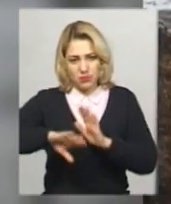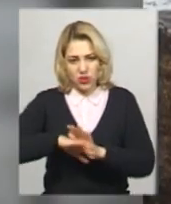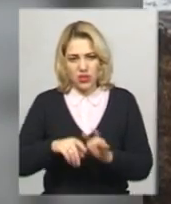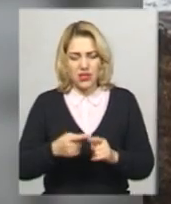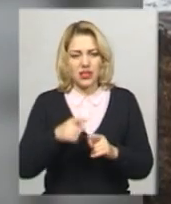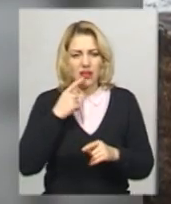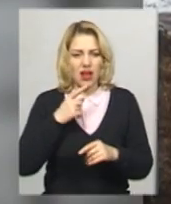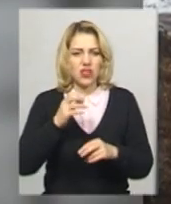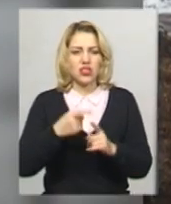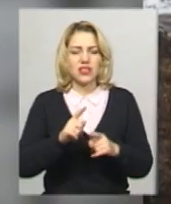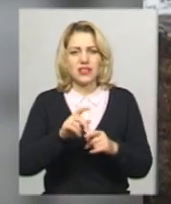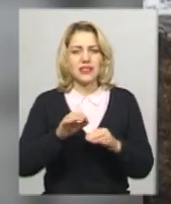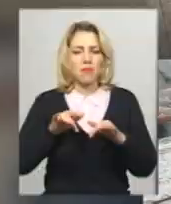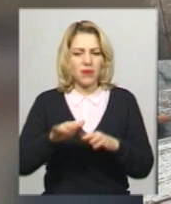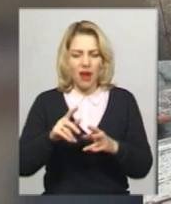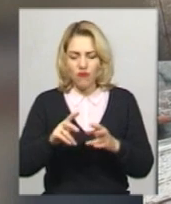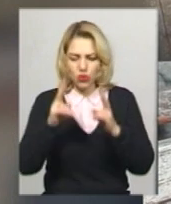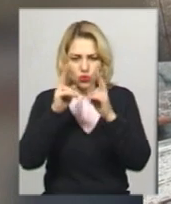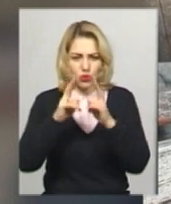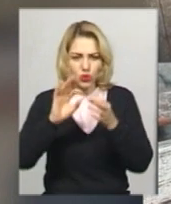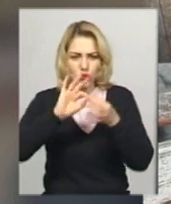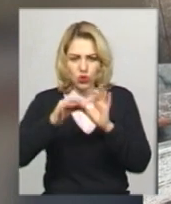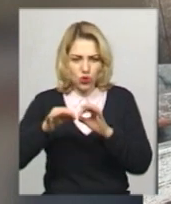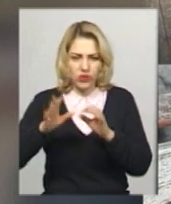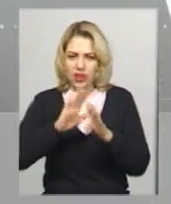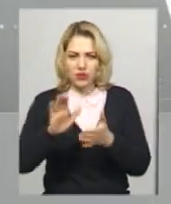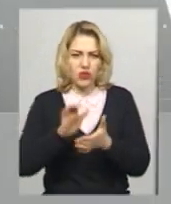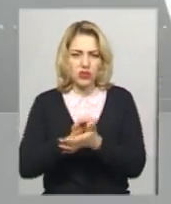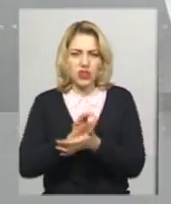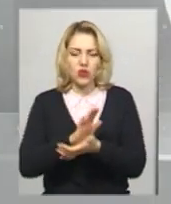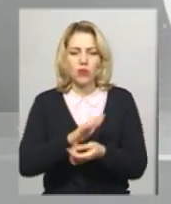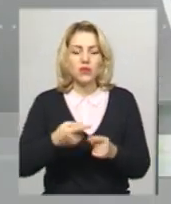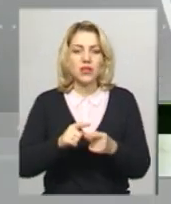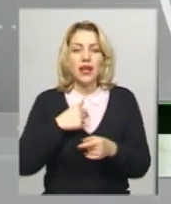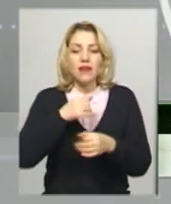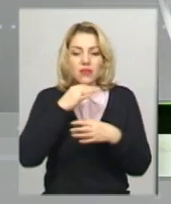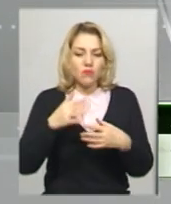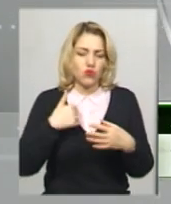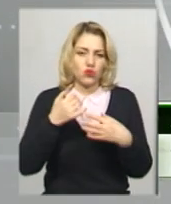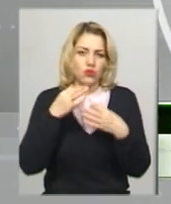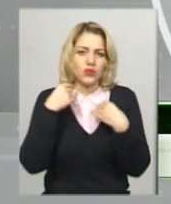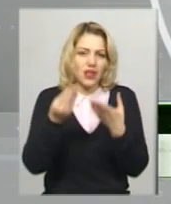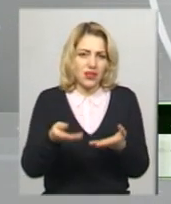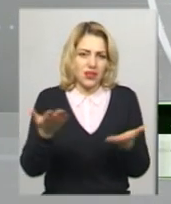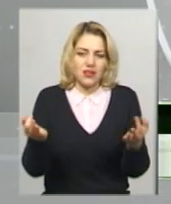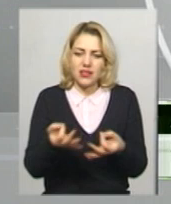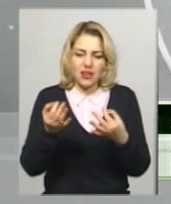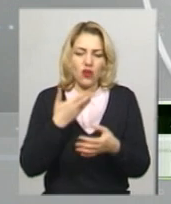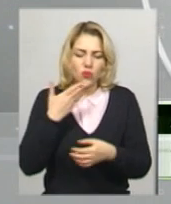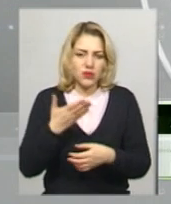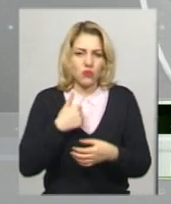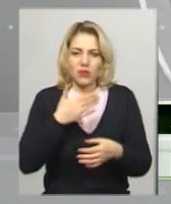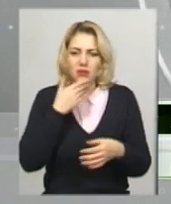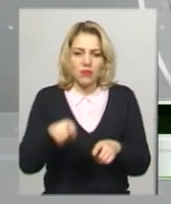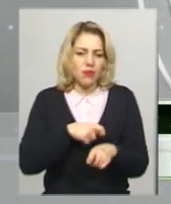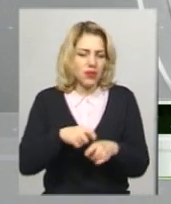Слід каже, зі справою досконало не ознайомлена, бо лише раз виїжджала на місце. Я не можу ніяких коментарів давати, бо в мені цих матеріалів, я не